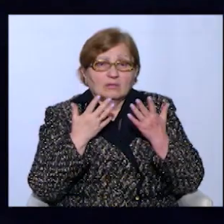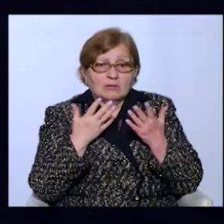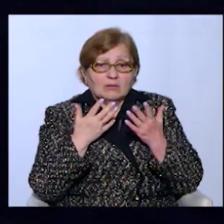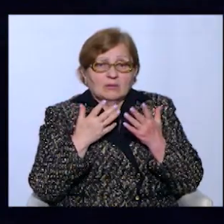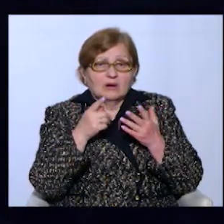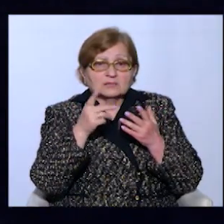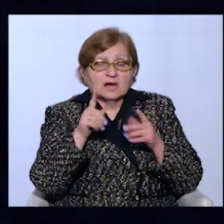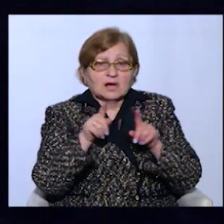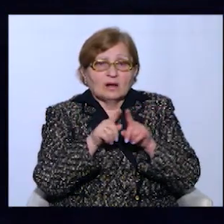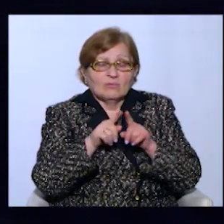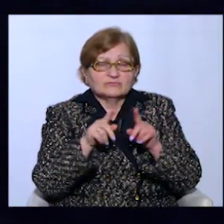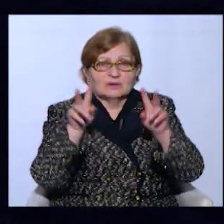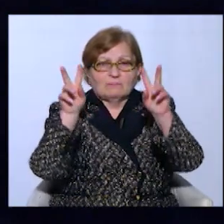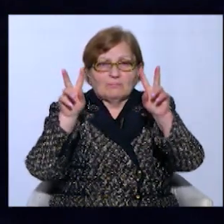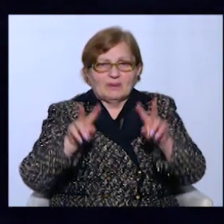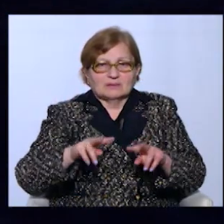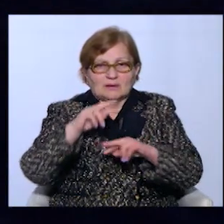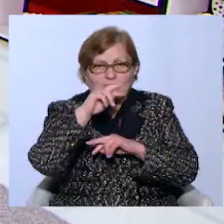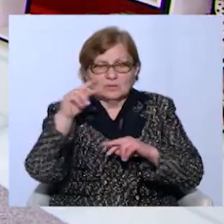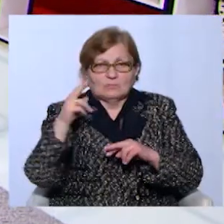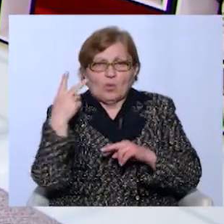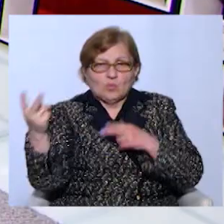გამოგდის პარალელოგრამი, რადგან ჩვენ ზომავთ იგივე